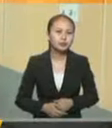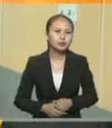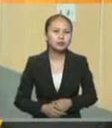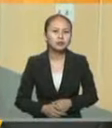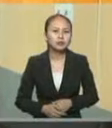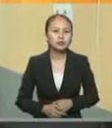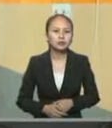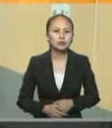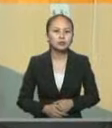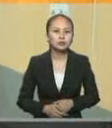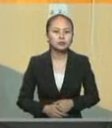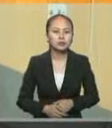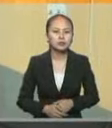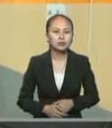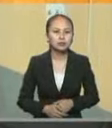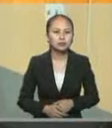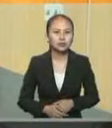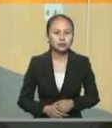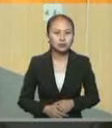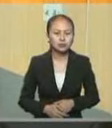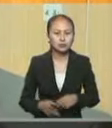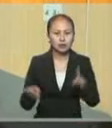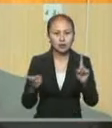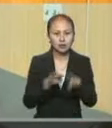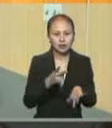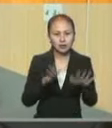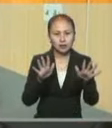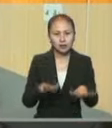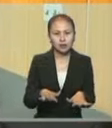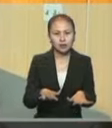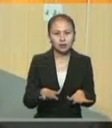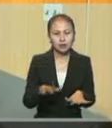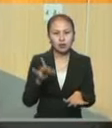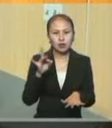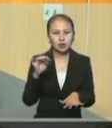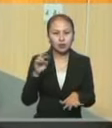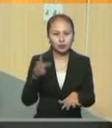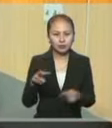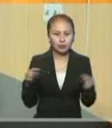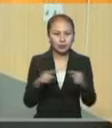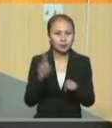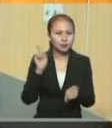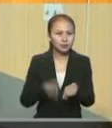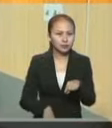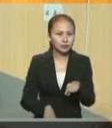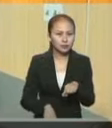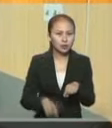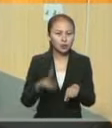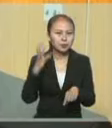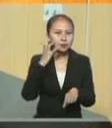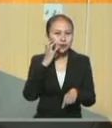Екінші балалар үйінде, перзентханада бірден аяғы